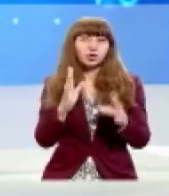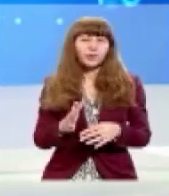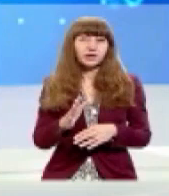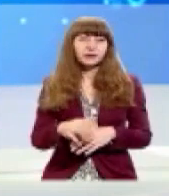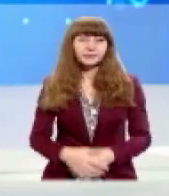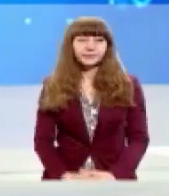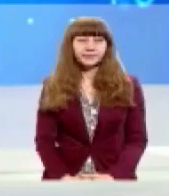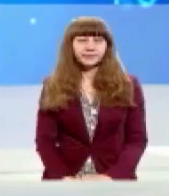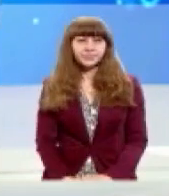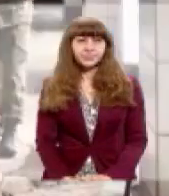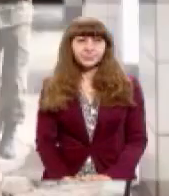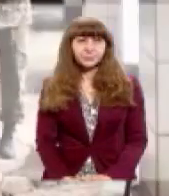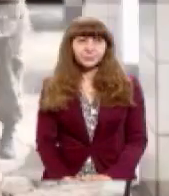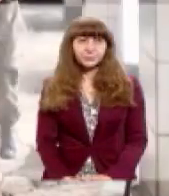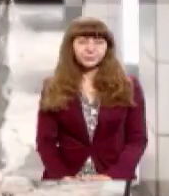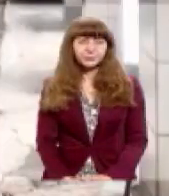правилами безопасности.